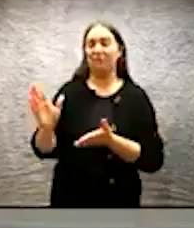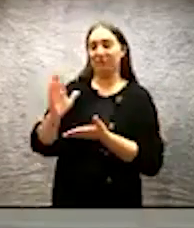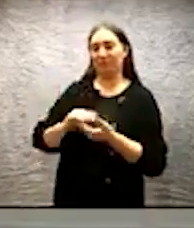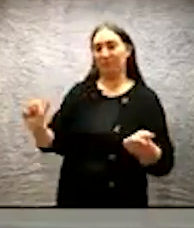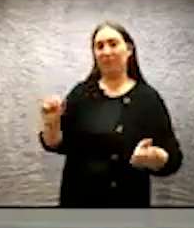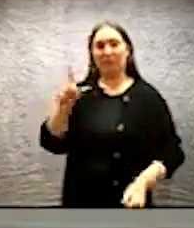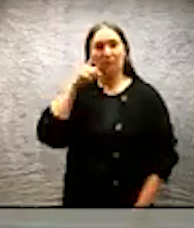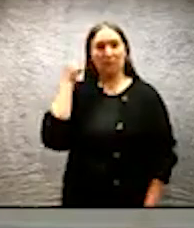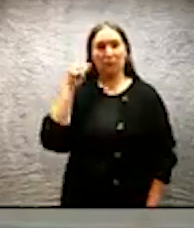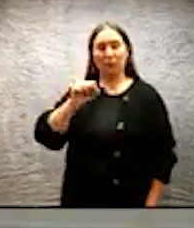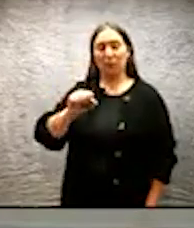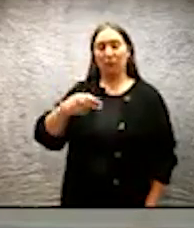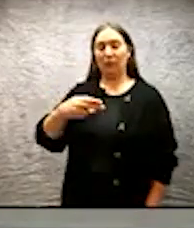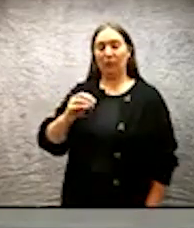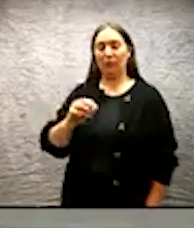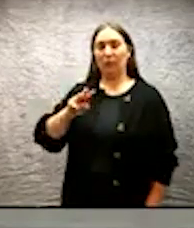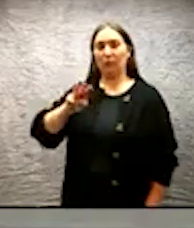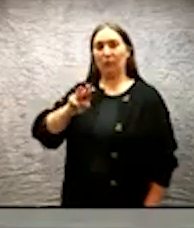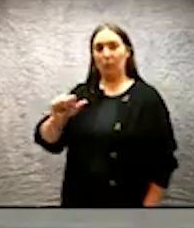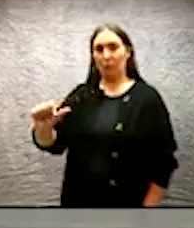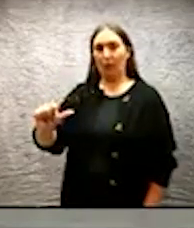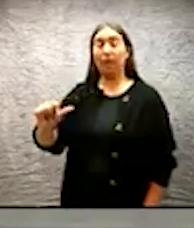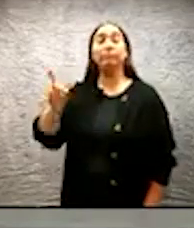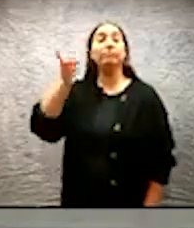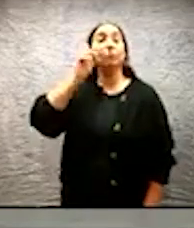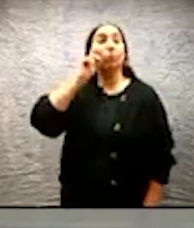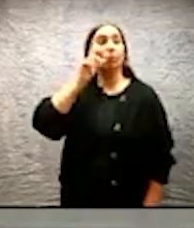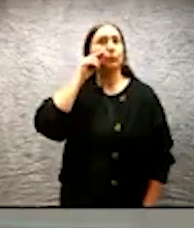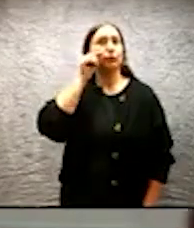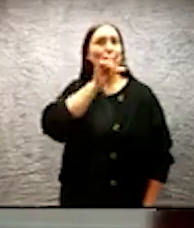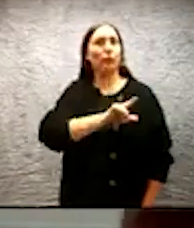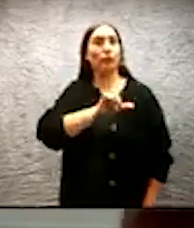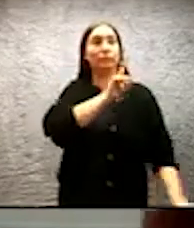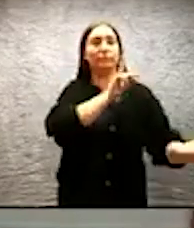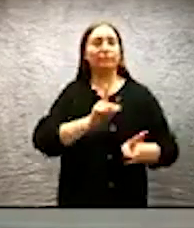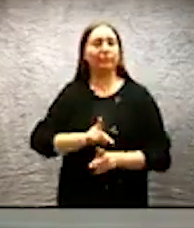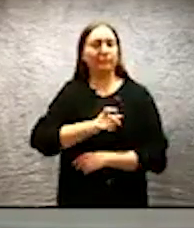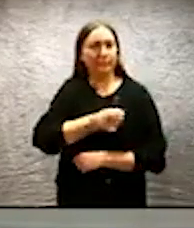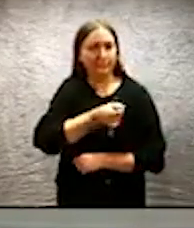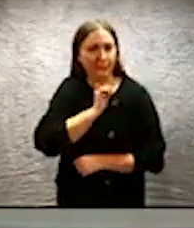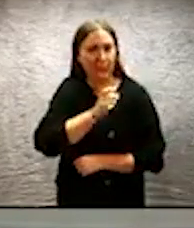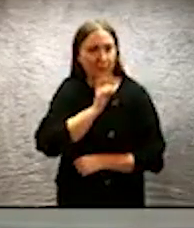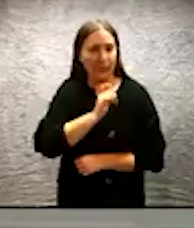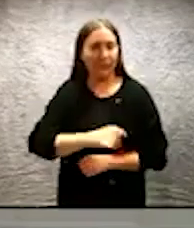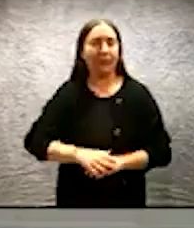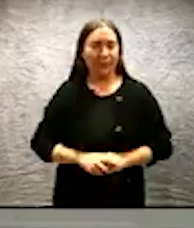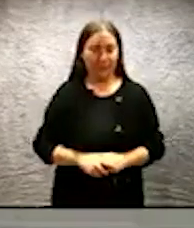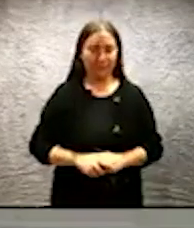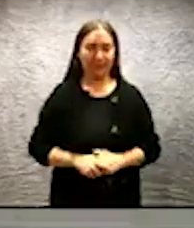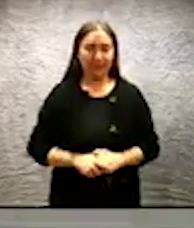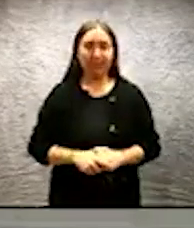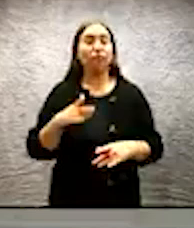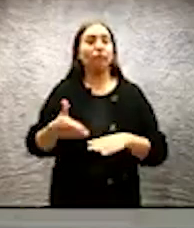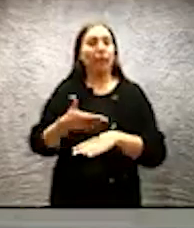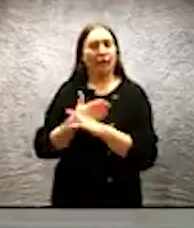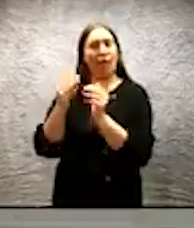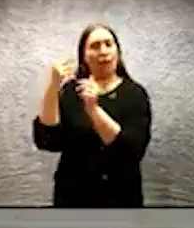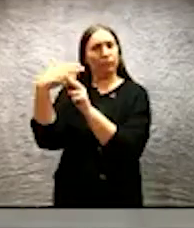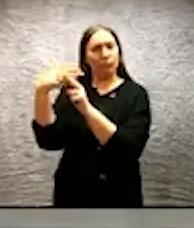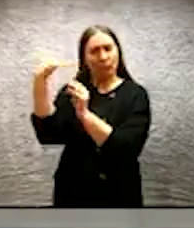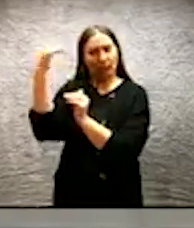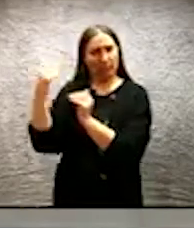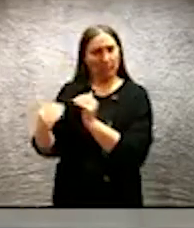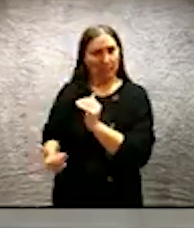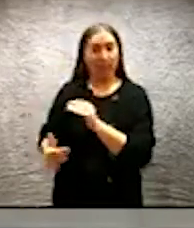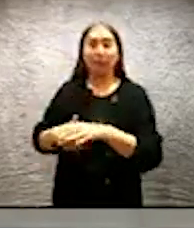puisque monsieur Léonard Zick n'est pas arrivé encore, pour procéder à l'appel, permettez-moi de remercier chaleureusement les